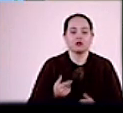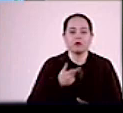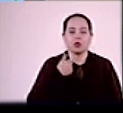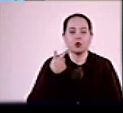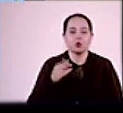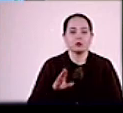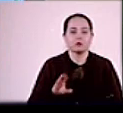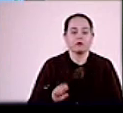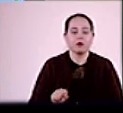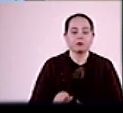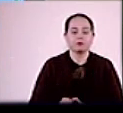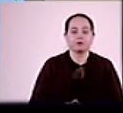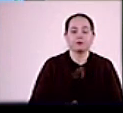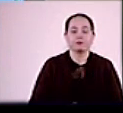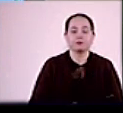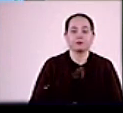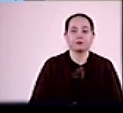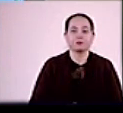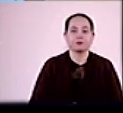геройства.